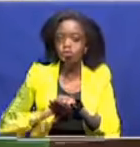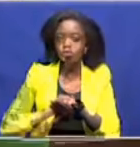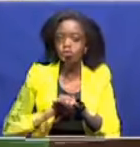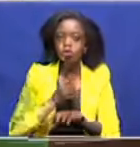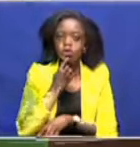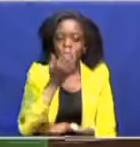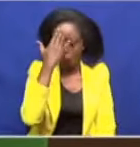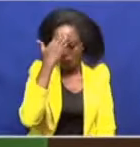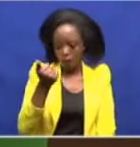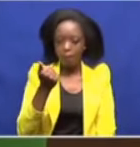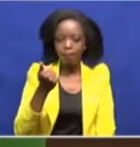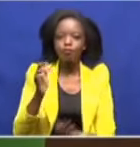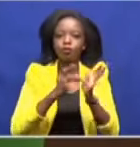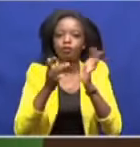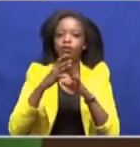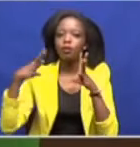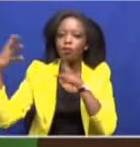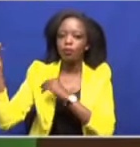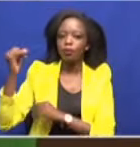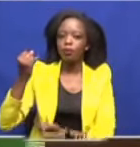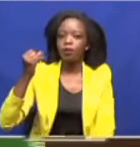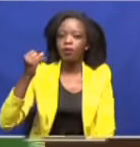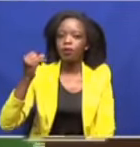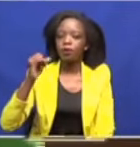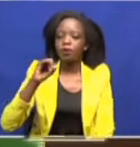Yesu akaenda Sizaria Filipai.